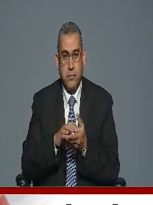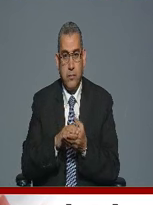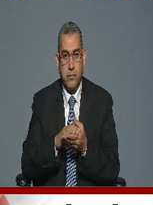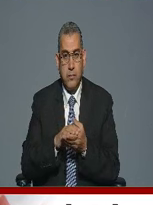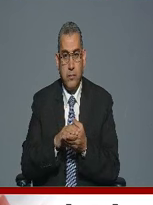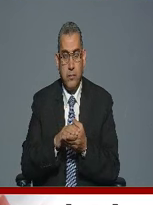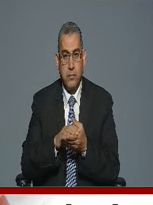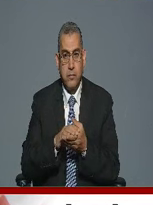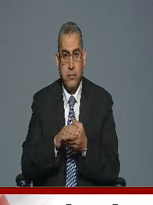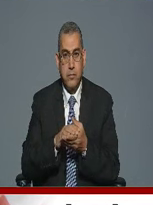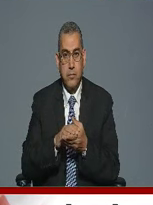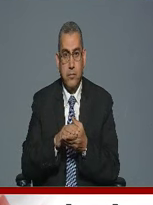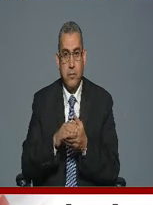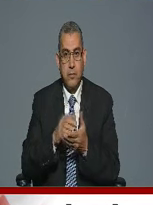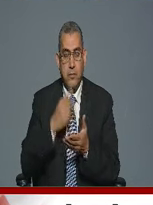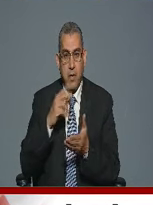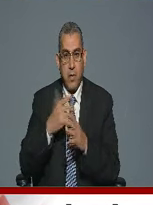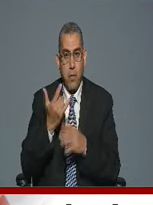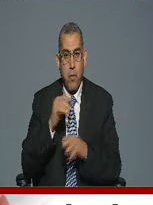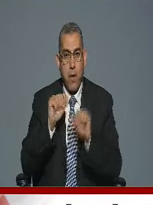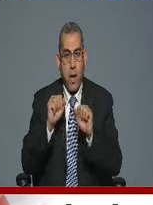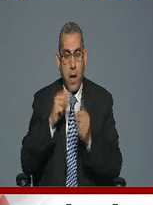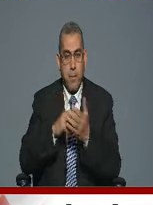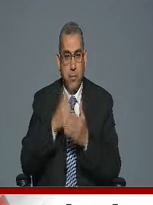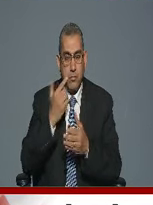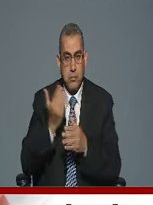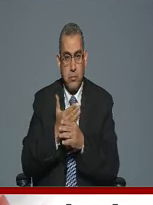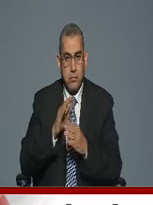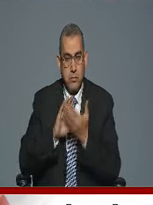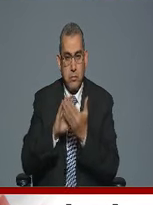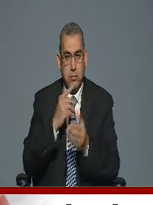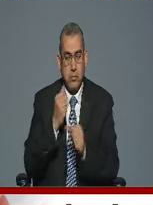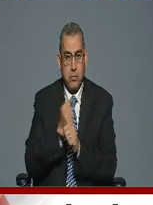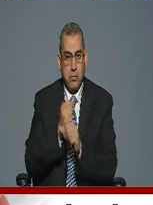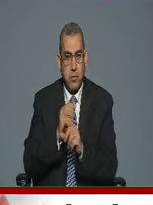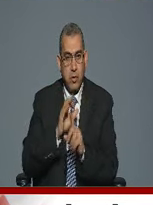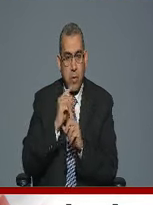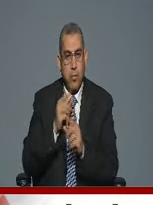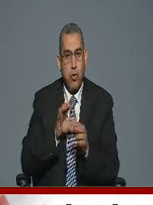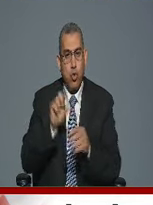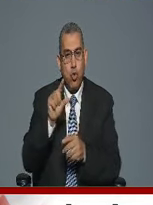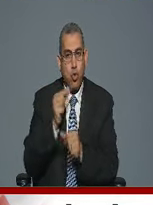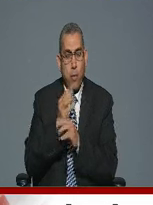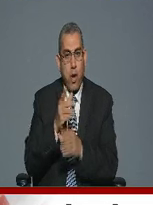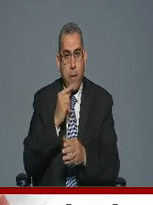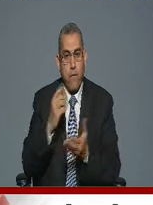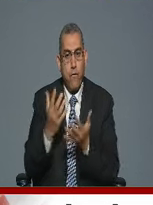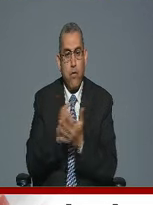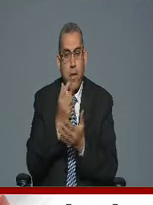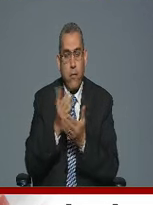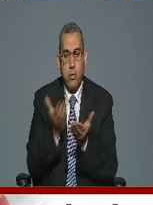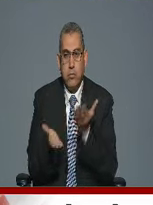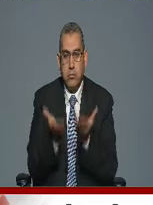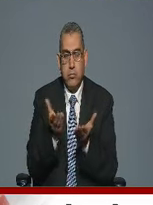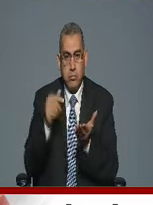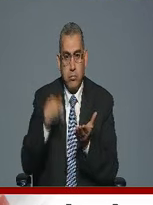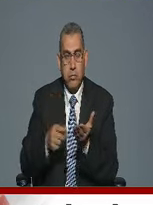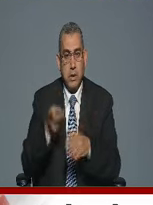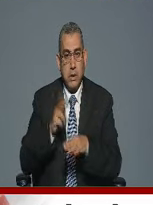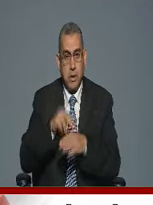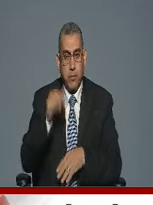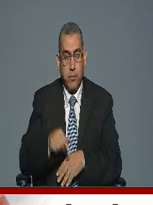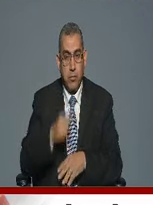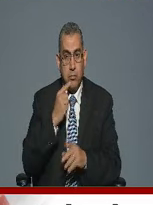السنوات المقبلة، ولسوف نعمل لتعزيز الديمقراطية وحقوق الإنسان والفرص المتكافئة. كذلك